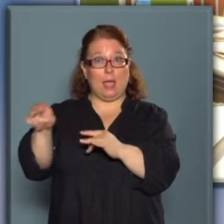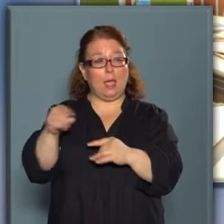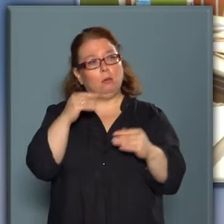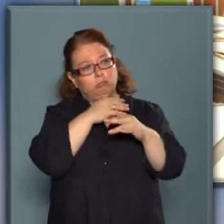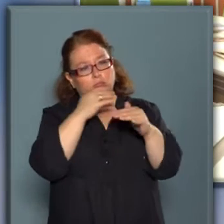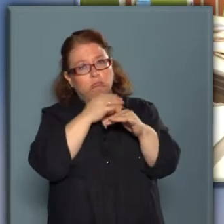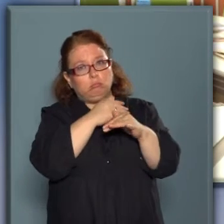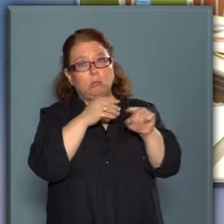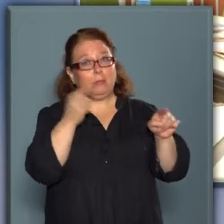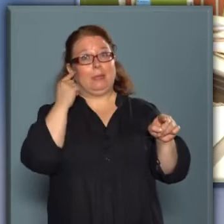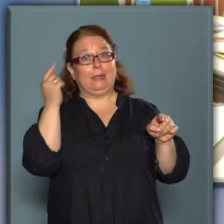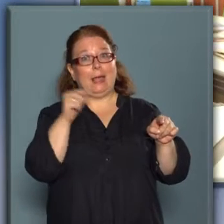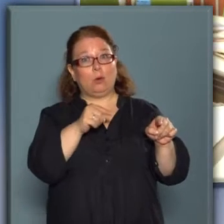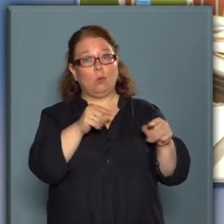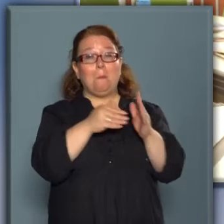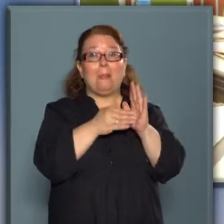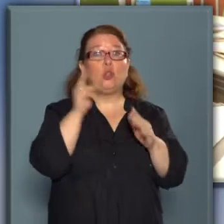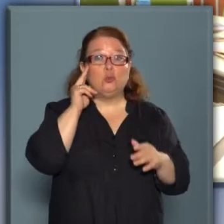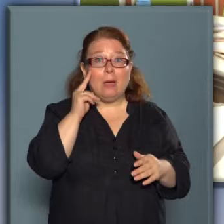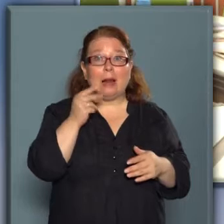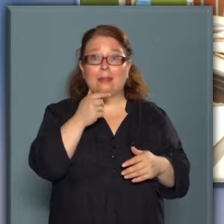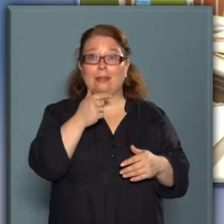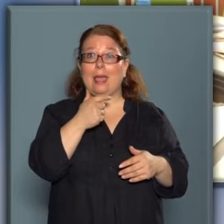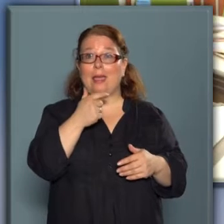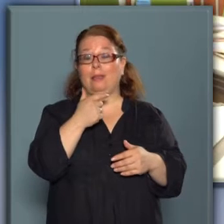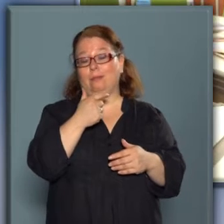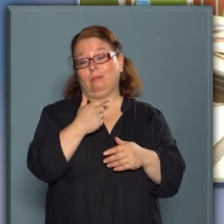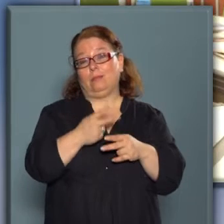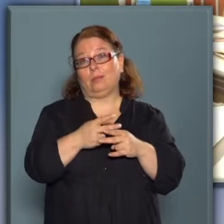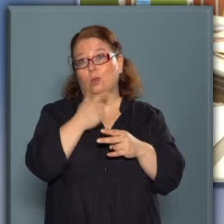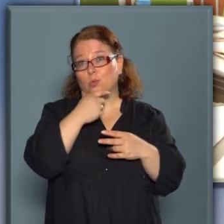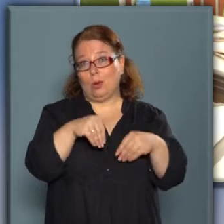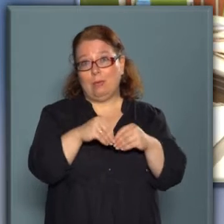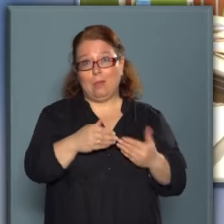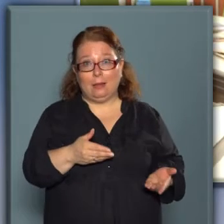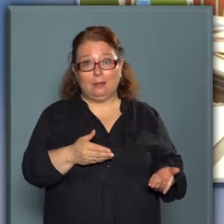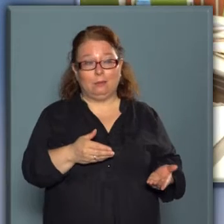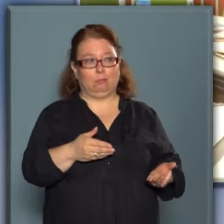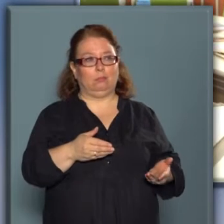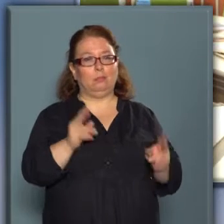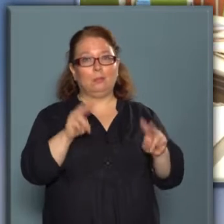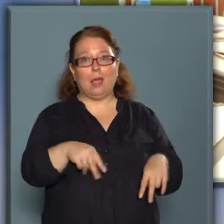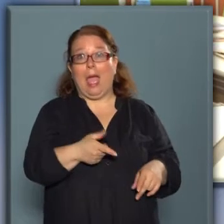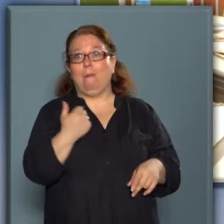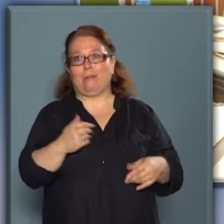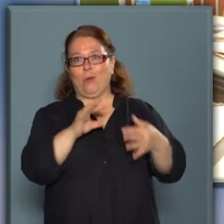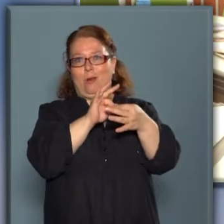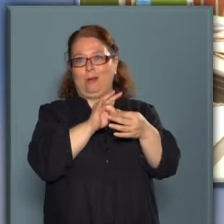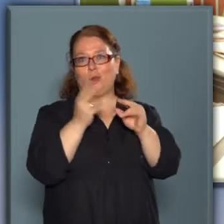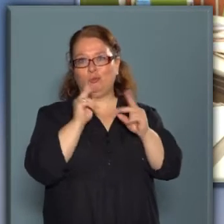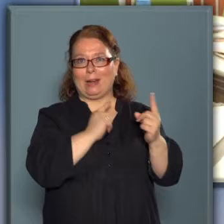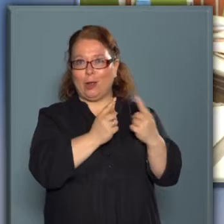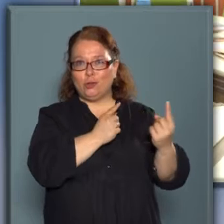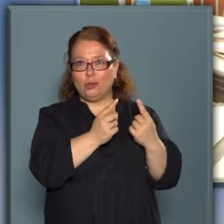elkezdtünk beszélgetni, és akkor kiderült, hogy ő még ismerte is a nagyszüleimet. Úgyhogy tulajdonképpen innen van az